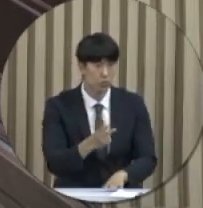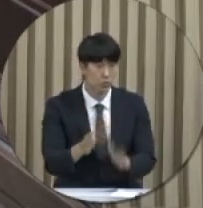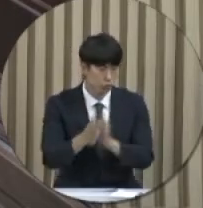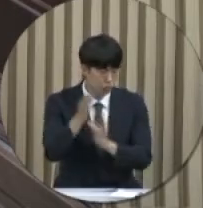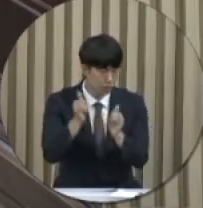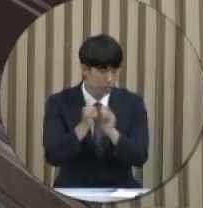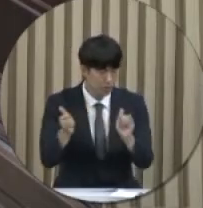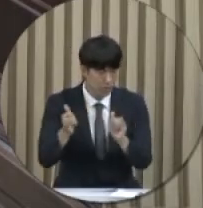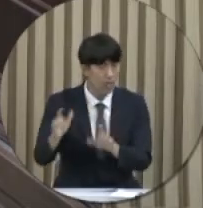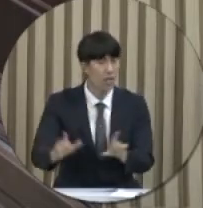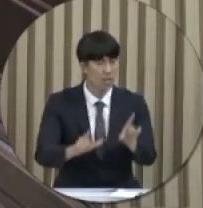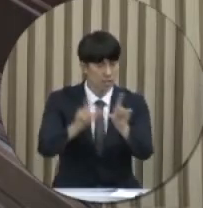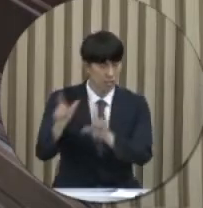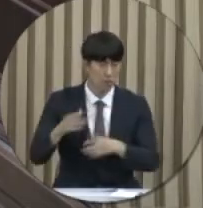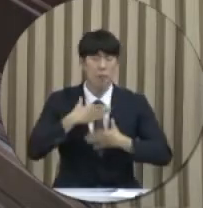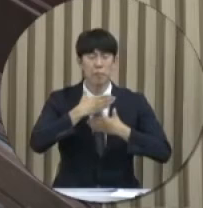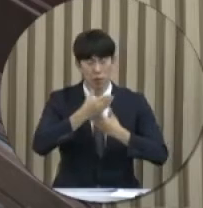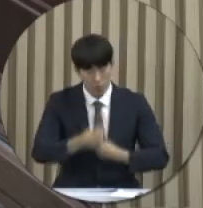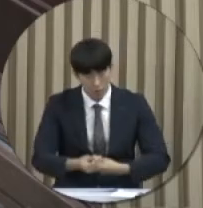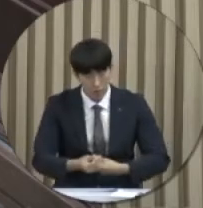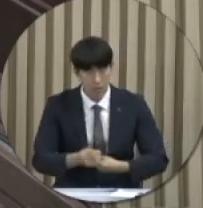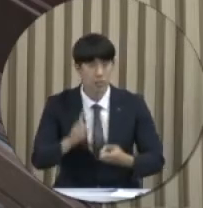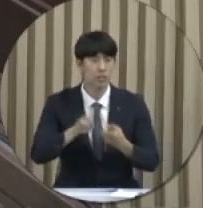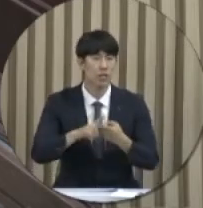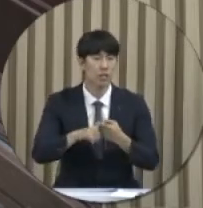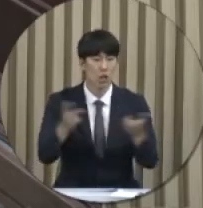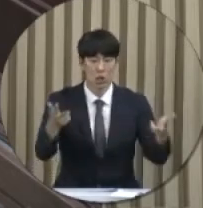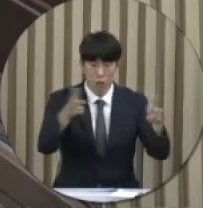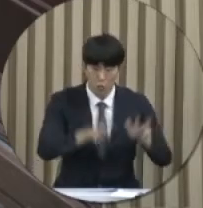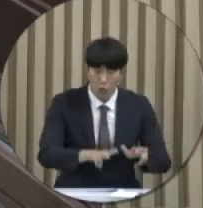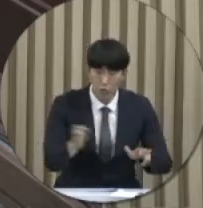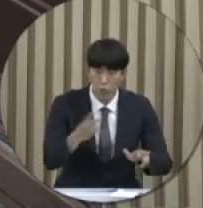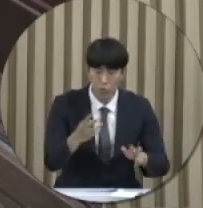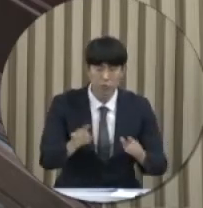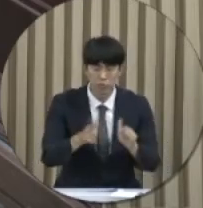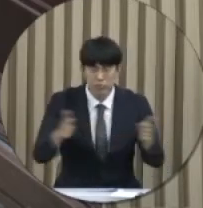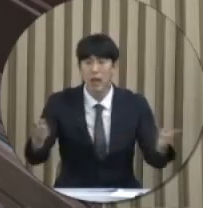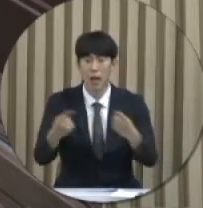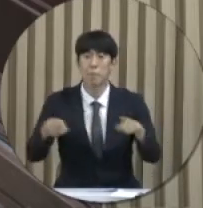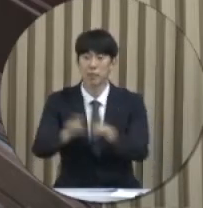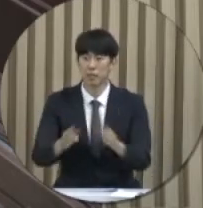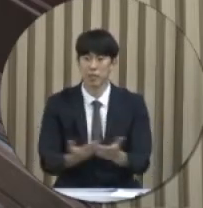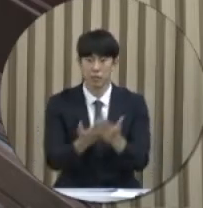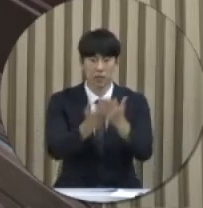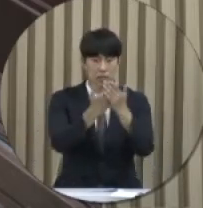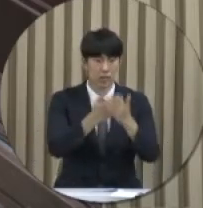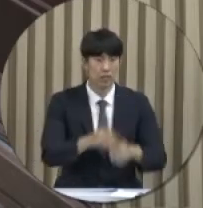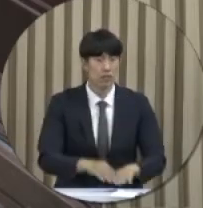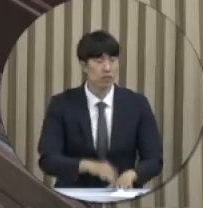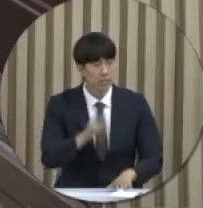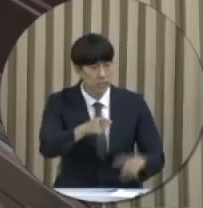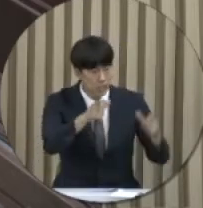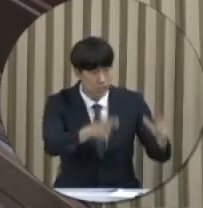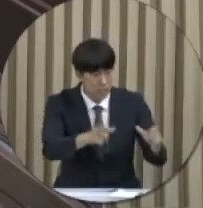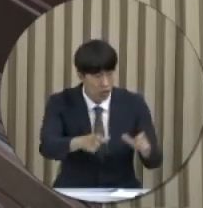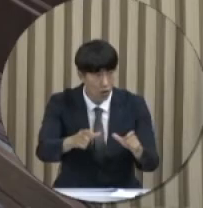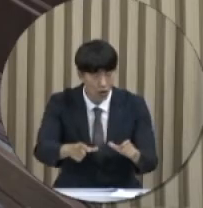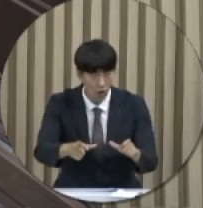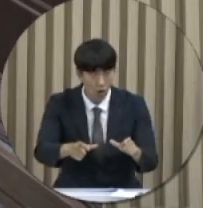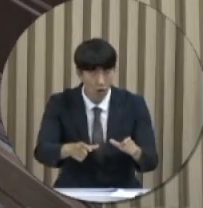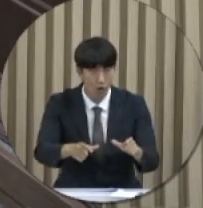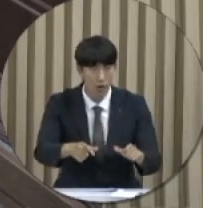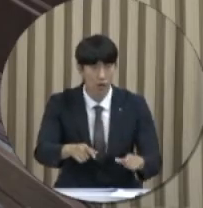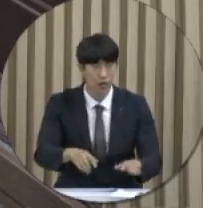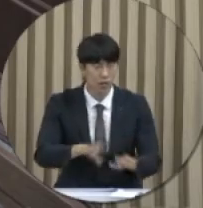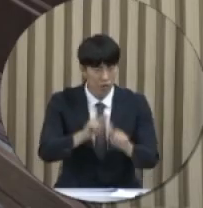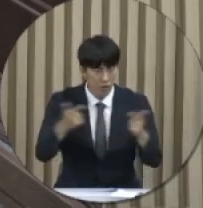주민분들이 생활하는 데 편리한 부분들을 공원부터 시작해서 같이 함께 개발이 돼서 그 지역에 그러한 여러